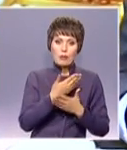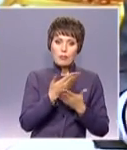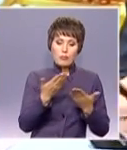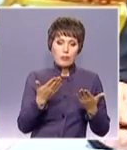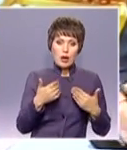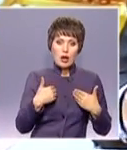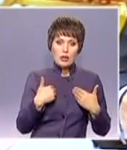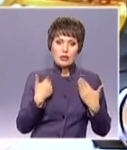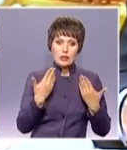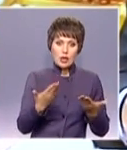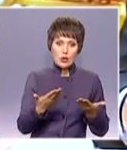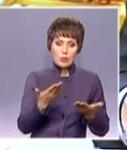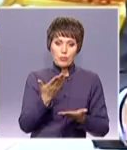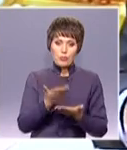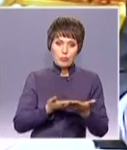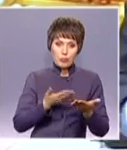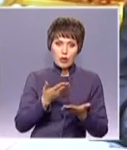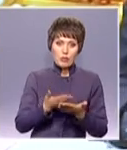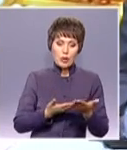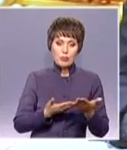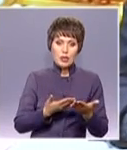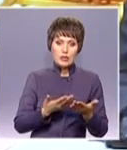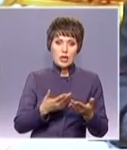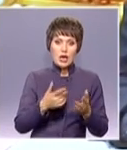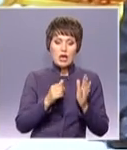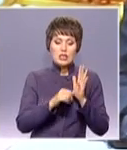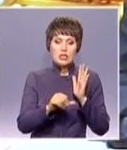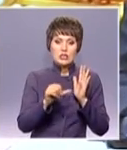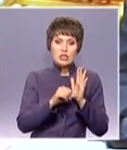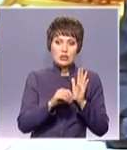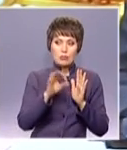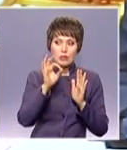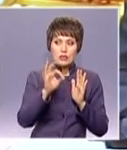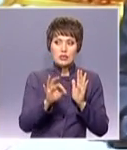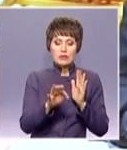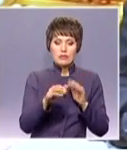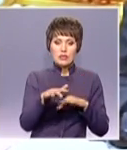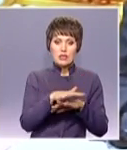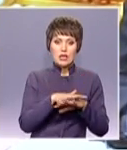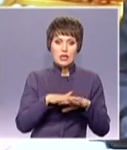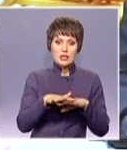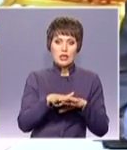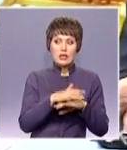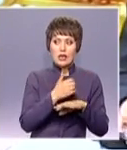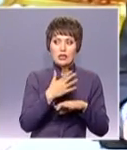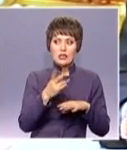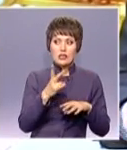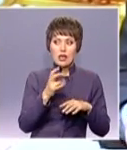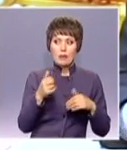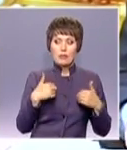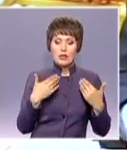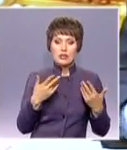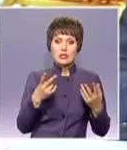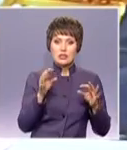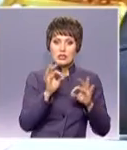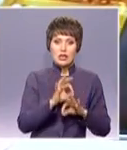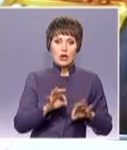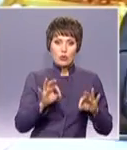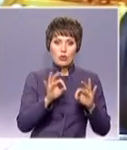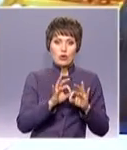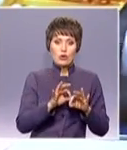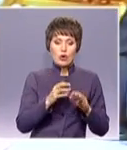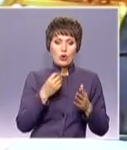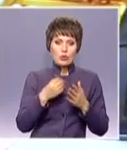такие рекомендации. А 66% населения, вот, они не обращаются ни за какую помощь. Ну, думают,